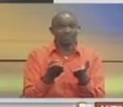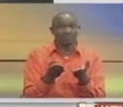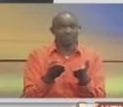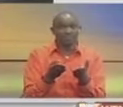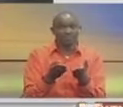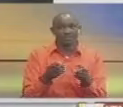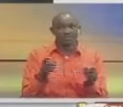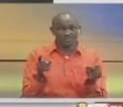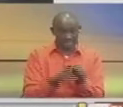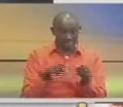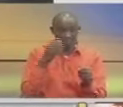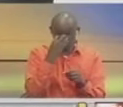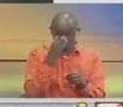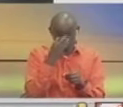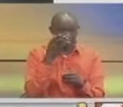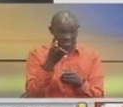called Mr. Ruto,